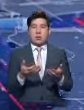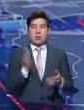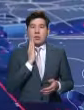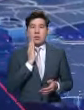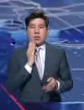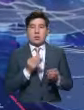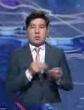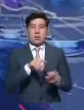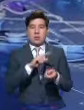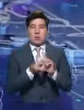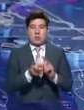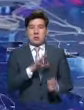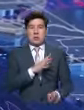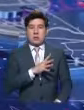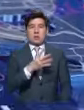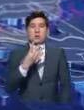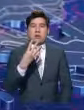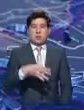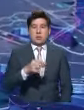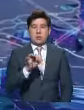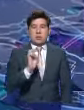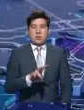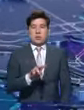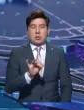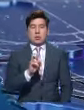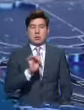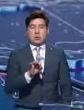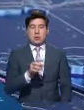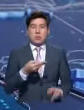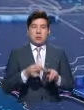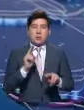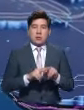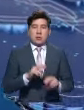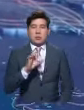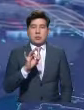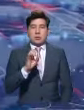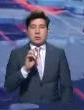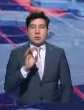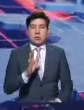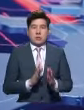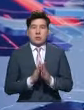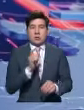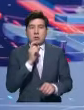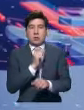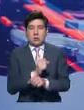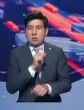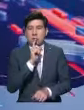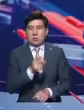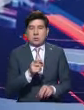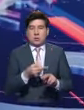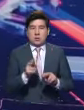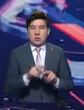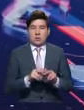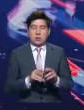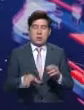алдық. Соның ішінде 40 мың тоннасы қызылша шикізатынан. Неге? Өйткені сұр импорттың ағыны тоқтаған жоқ. Мұның соңы қант зауыттарының өзі